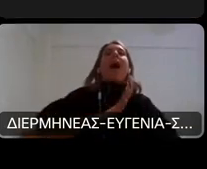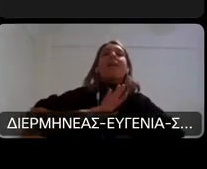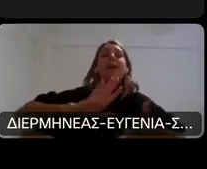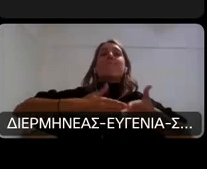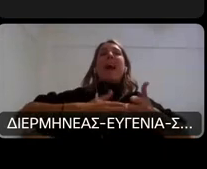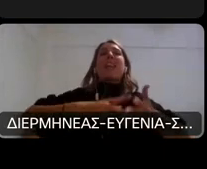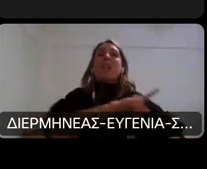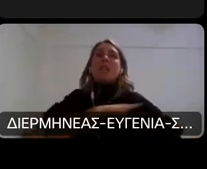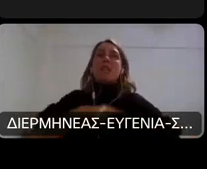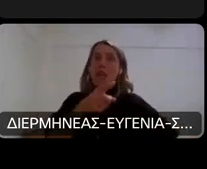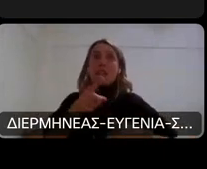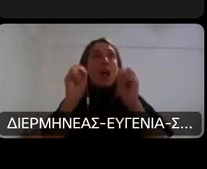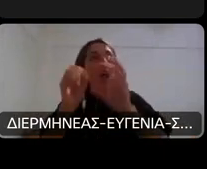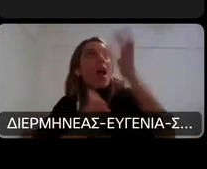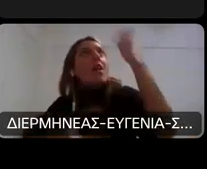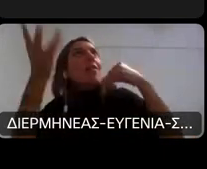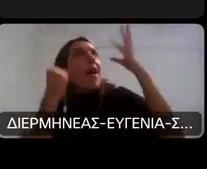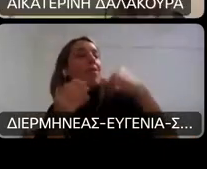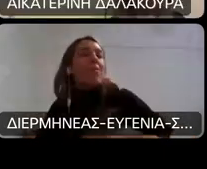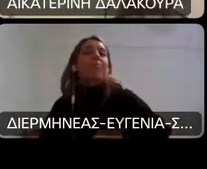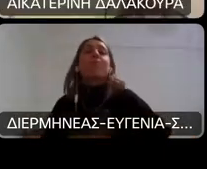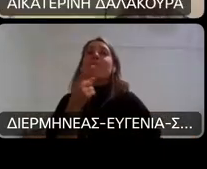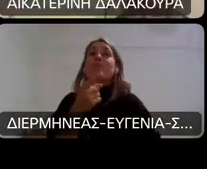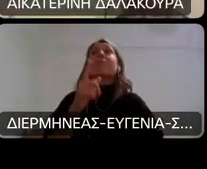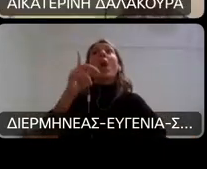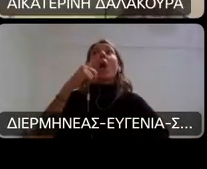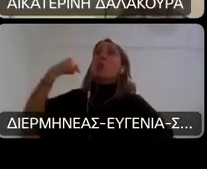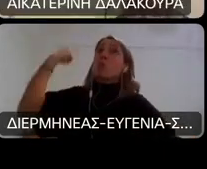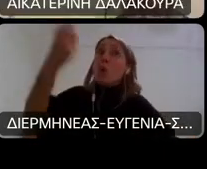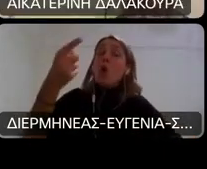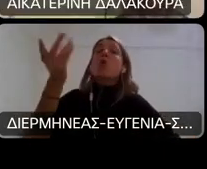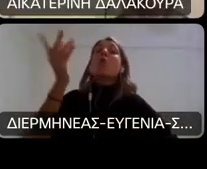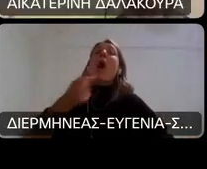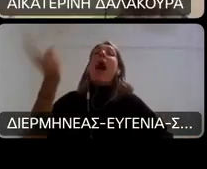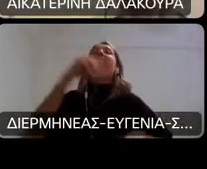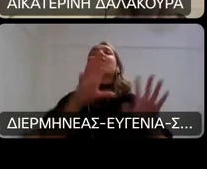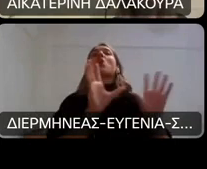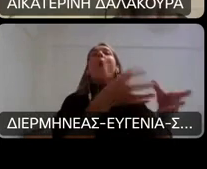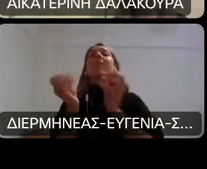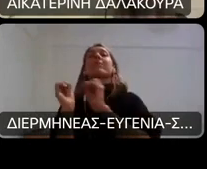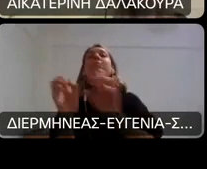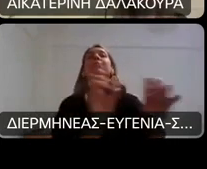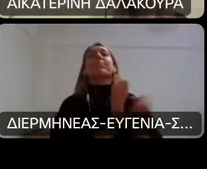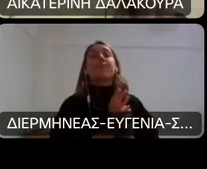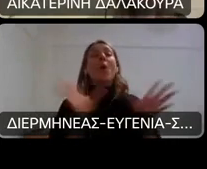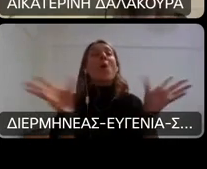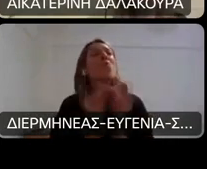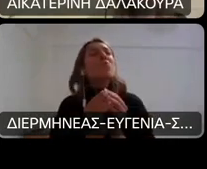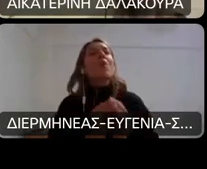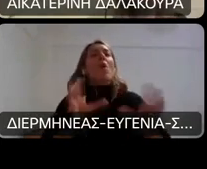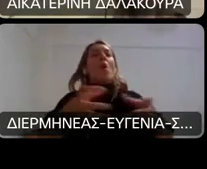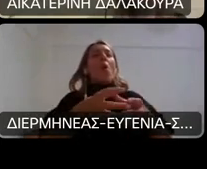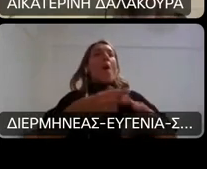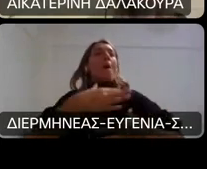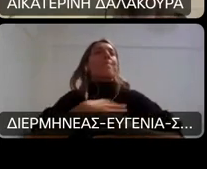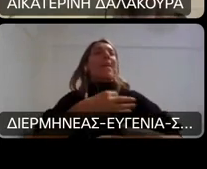Αναφορικά, τη χρονιά την επόμενη θα πρέπει να γίνουν για τις άλλες ομάδες. Αναφορικά με τα μέλη ΔΕΠ, που είναι και η πιο δύσκολη ομάδα κατά